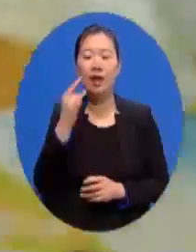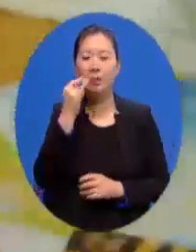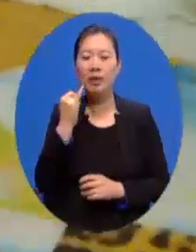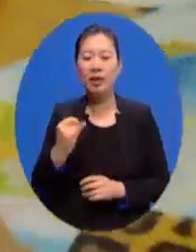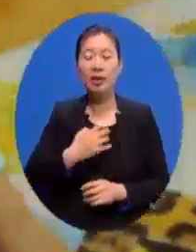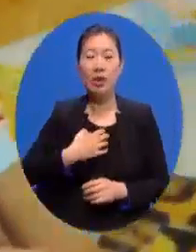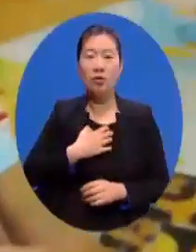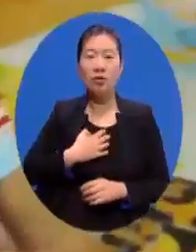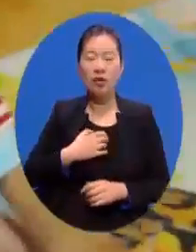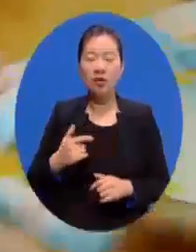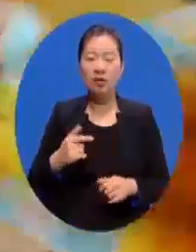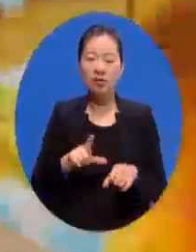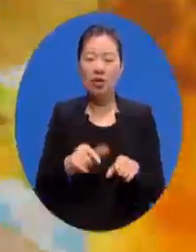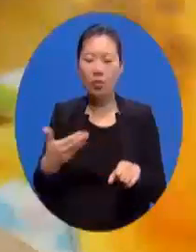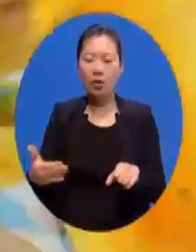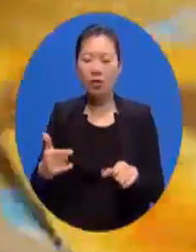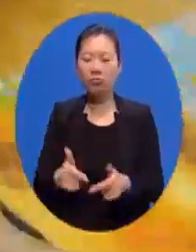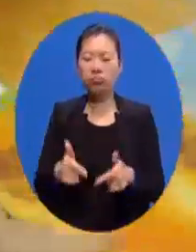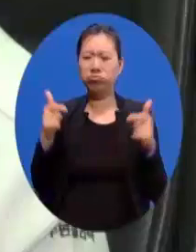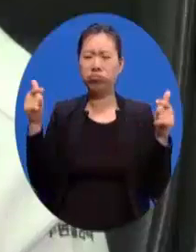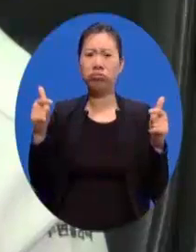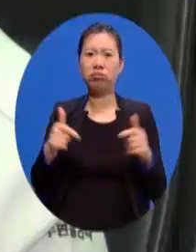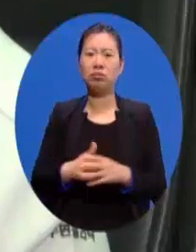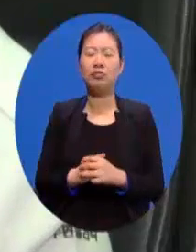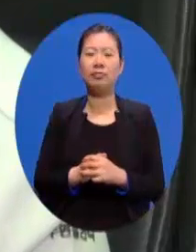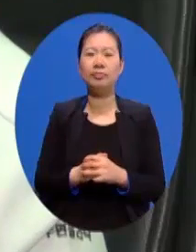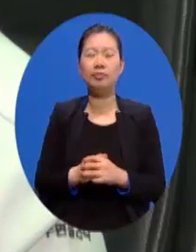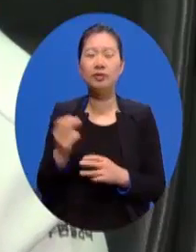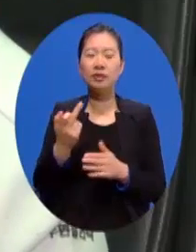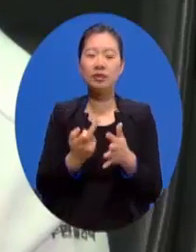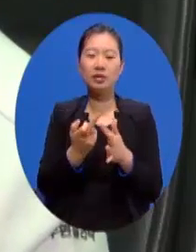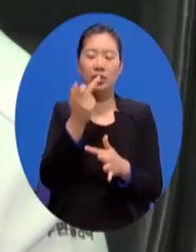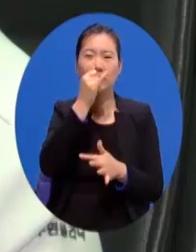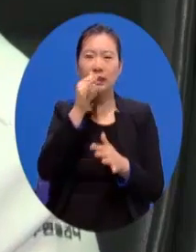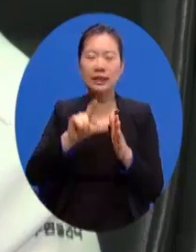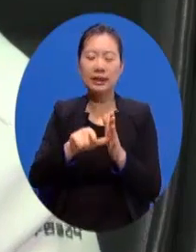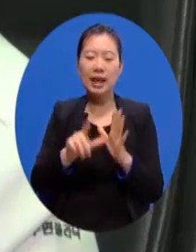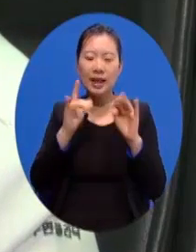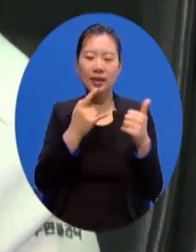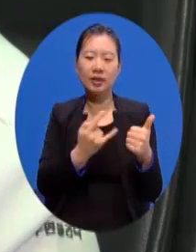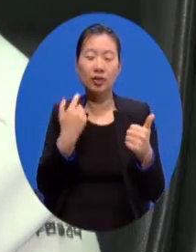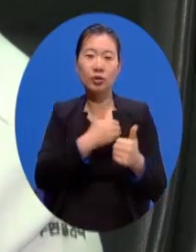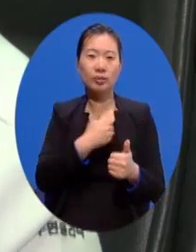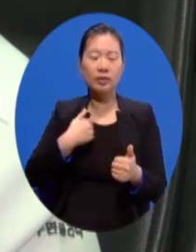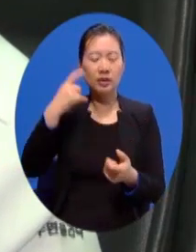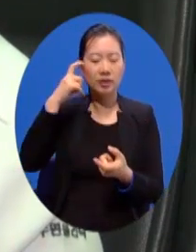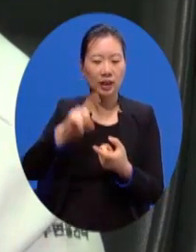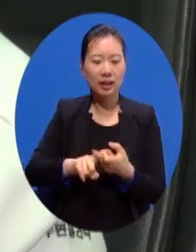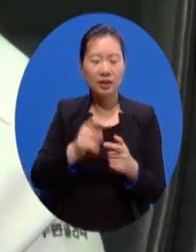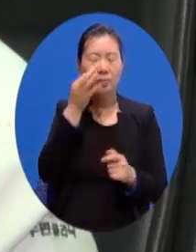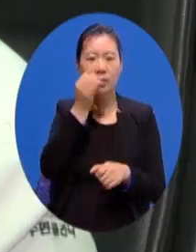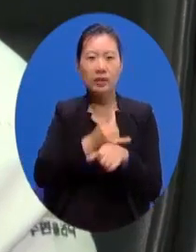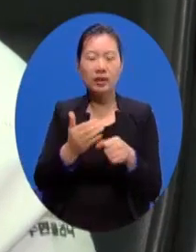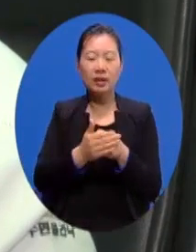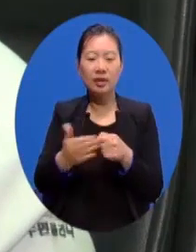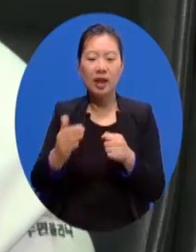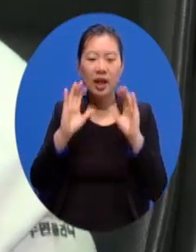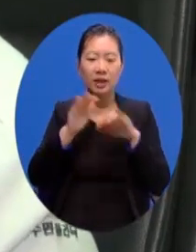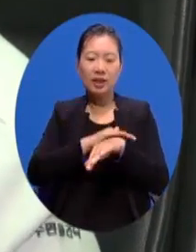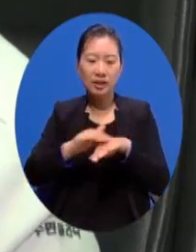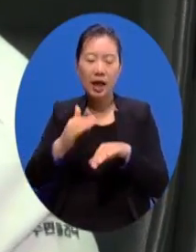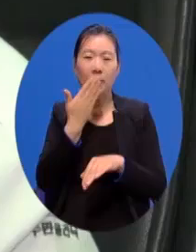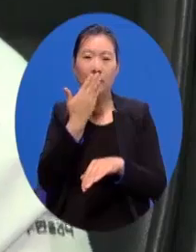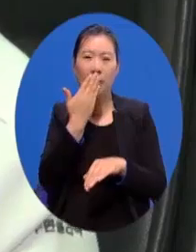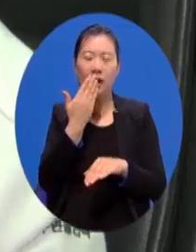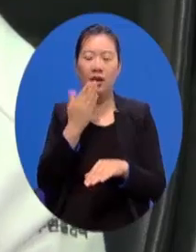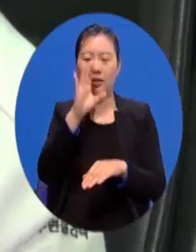엄마의 걱정은 날로 커져만 갑니다. 형이 있을 때도 아이한테 충분히 관심을 보여가지고 아이가 잘 이렇게 할 수